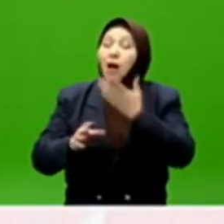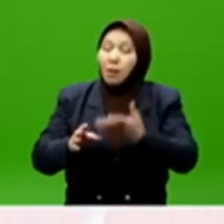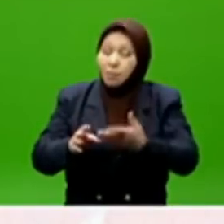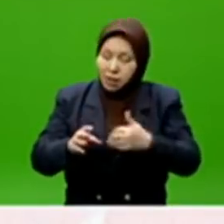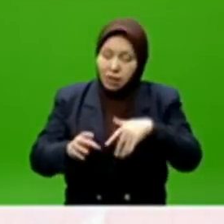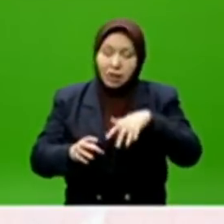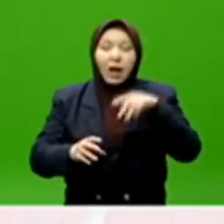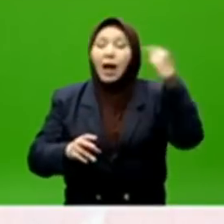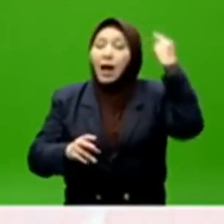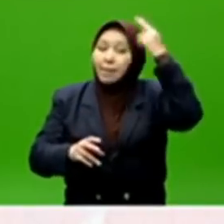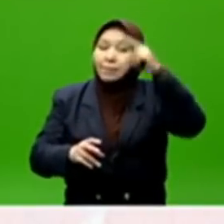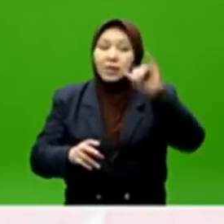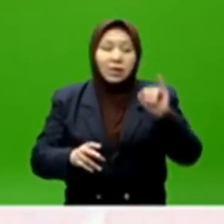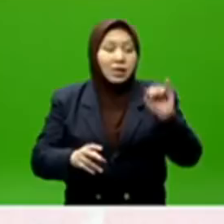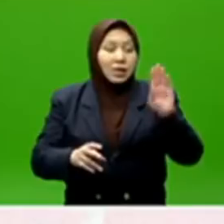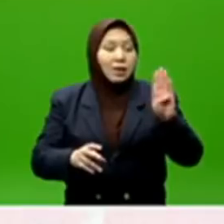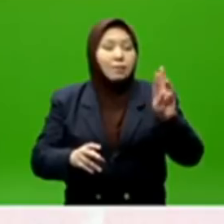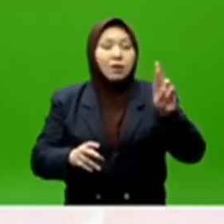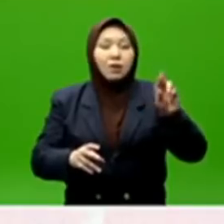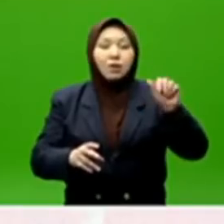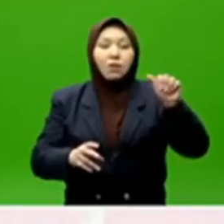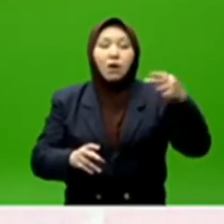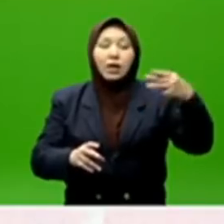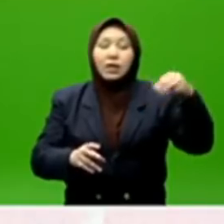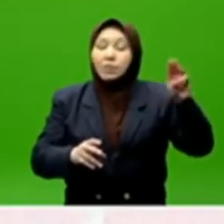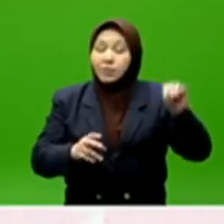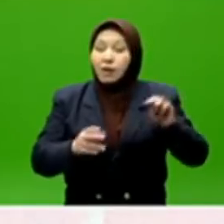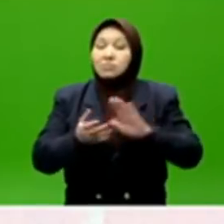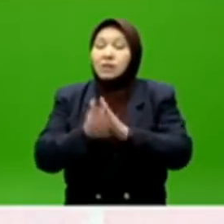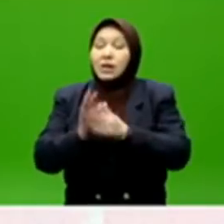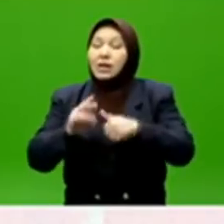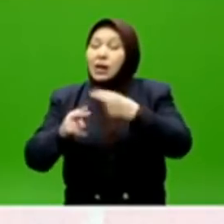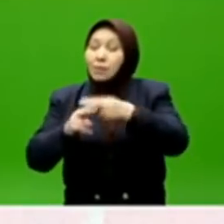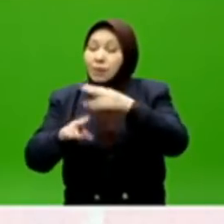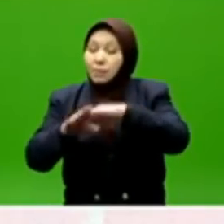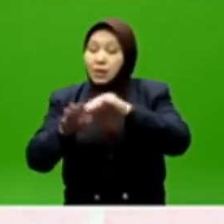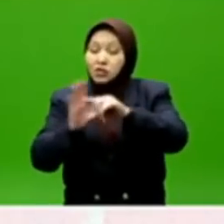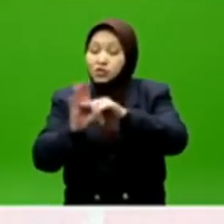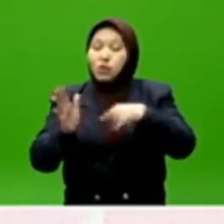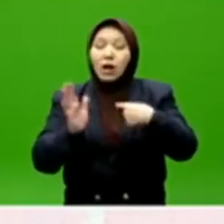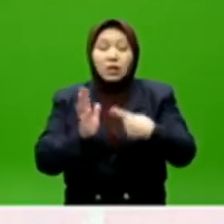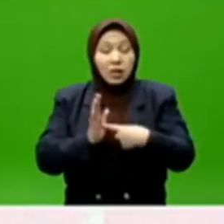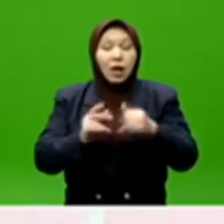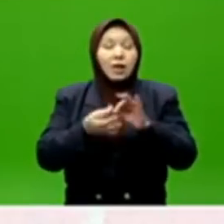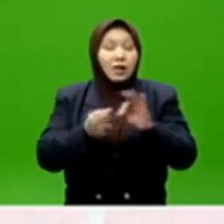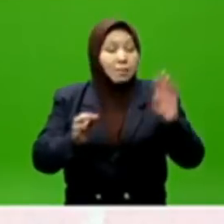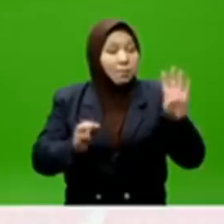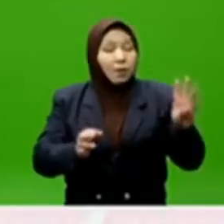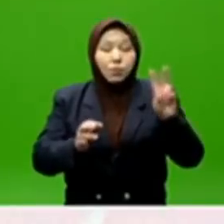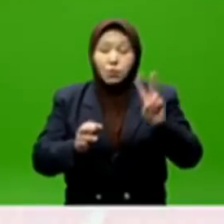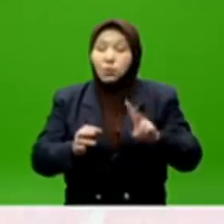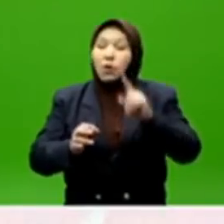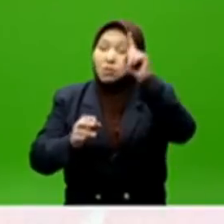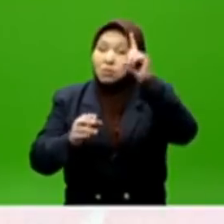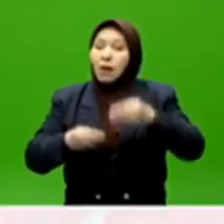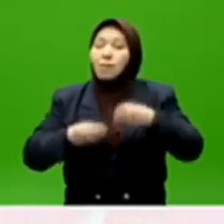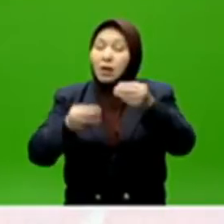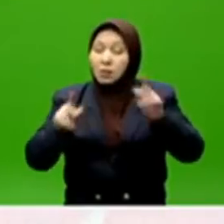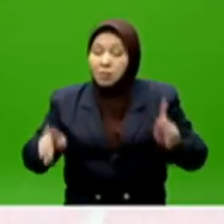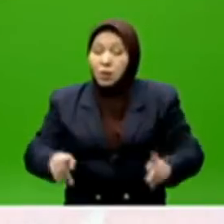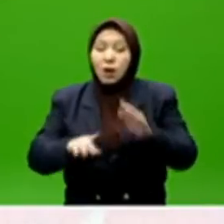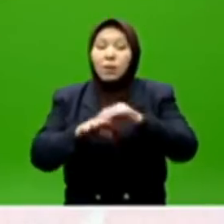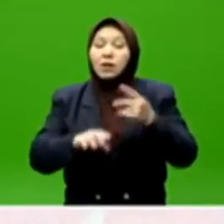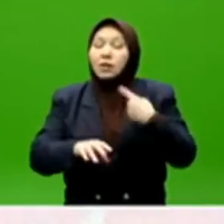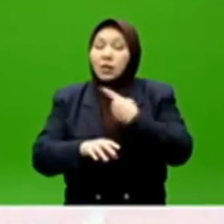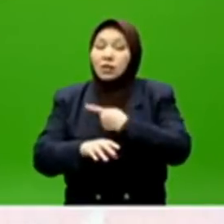Nabi Ibrahim alaihissalam yang menjadi nama bagi surah ini. Dan kemudian pada ayat 42, Allah memberi peluang kepada kita,